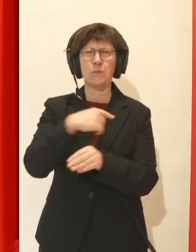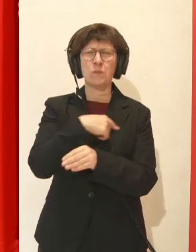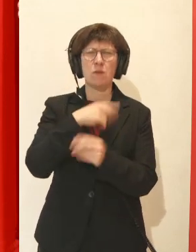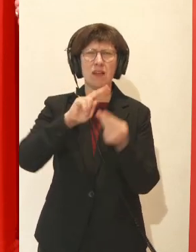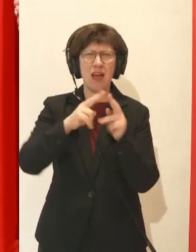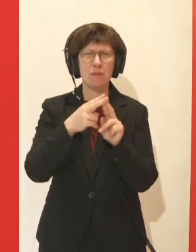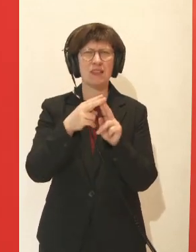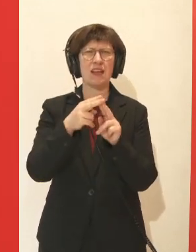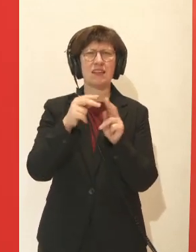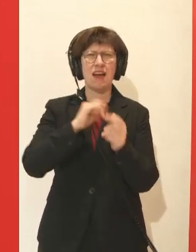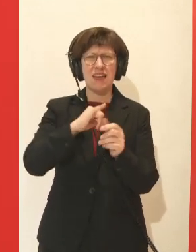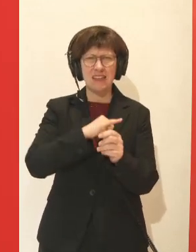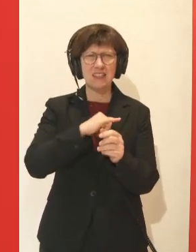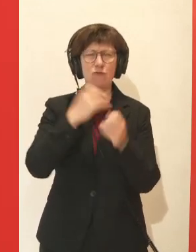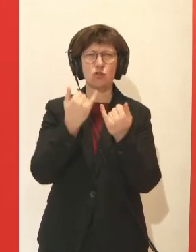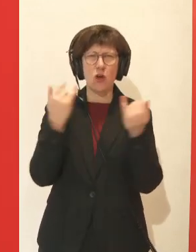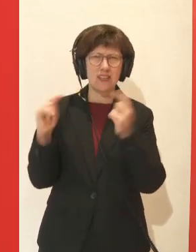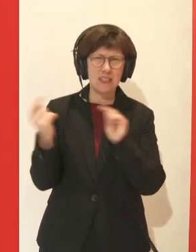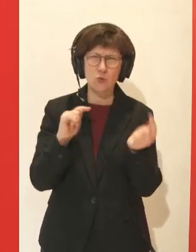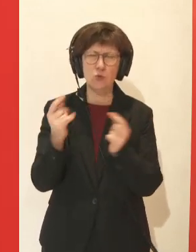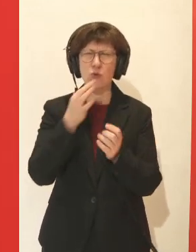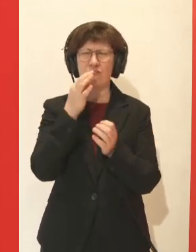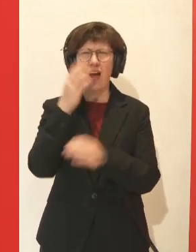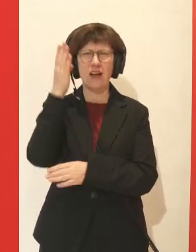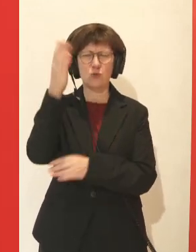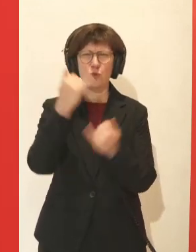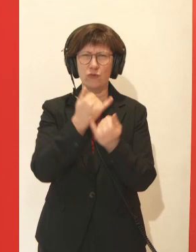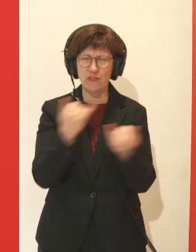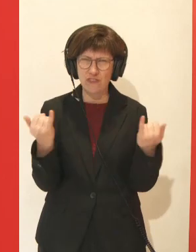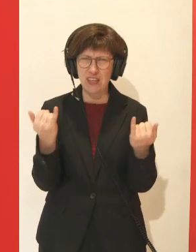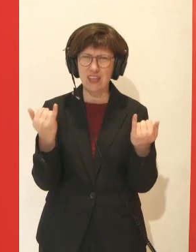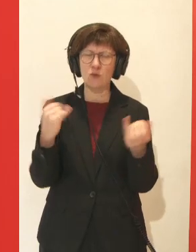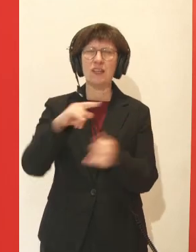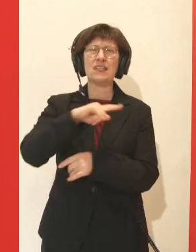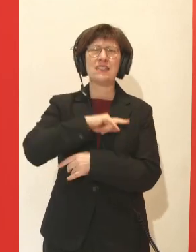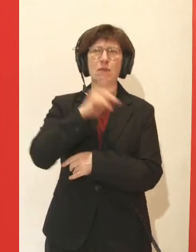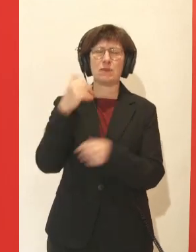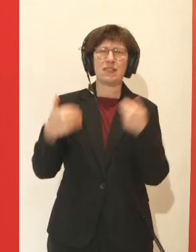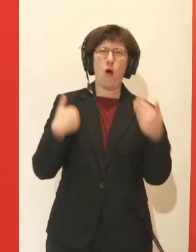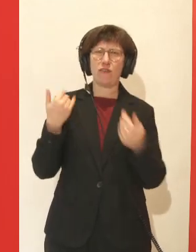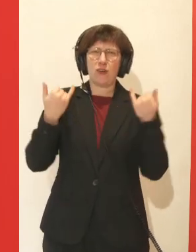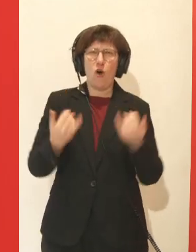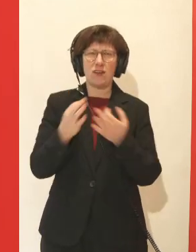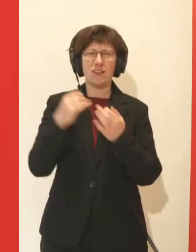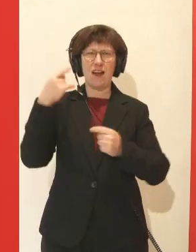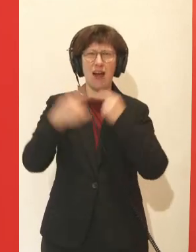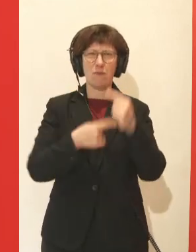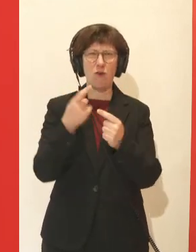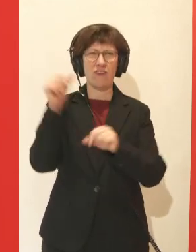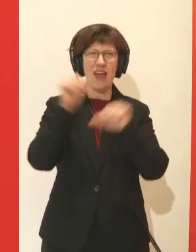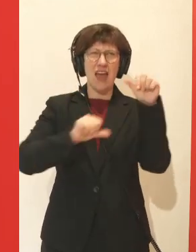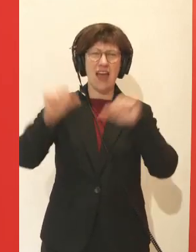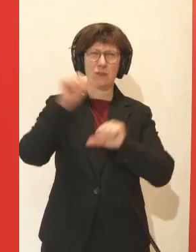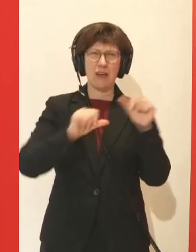Interessierten, die sagen, sie wollen mit uns heute diskutieren über Fragen der Zukunft, die sich stellen. Und ich bin ein bisschen aufgeregt, wie der heutige Tag wird. Ist ja auch ein